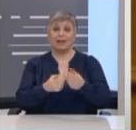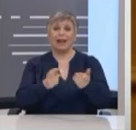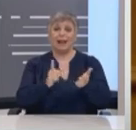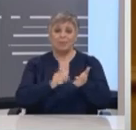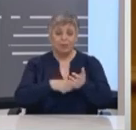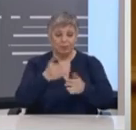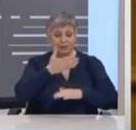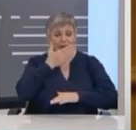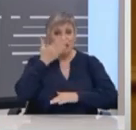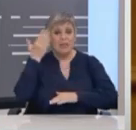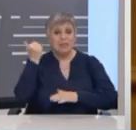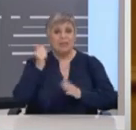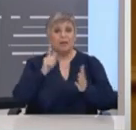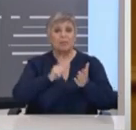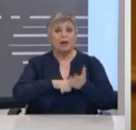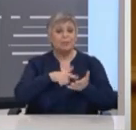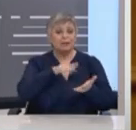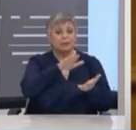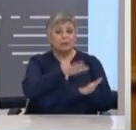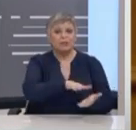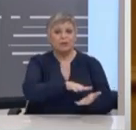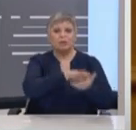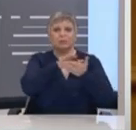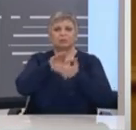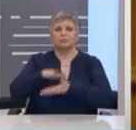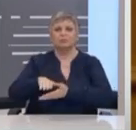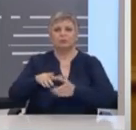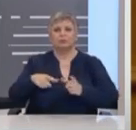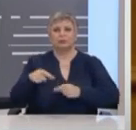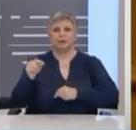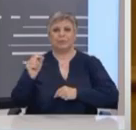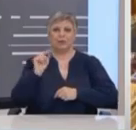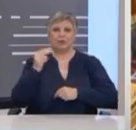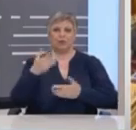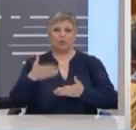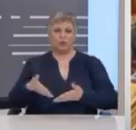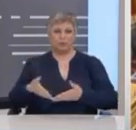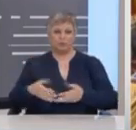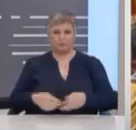να παραδοθεί το φάκελο στην Κυπριακή Δημοκρατία και στον Κυπριακό λαό. Ευχαριστώ.